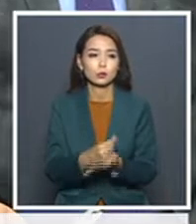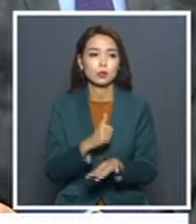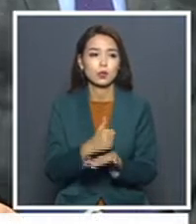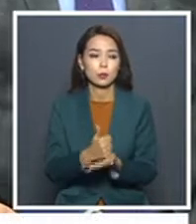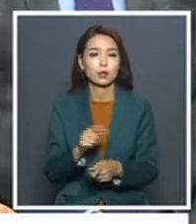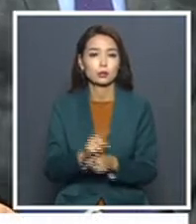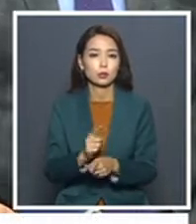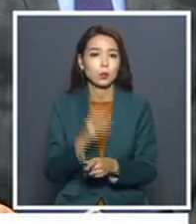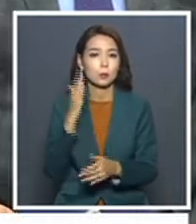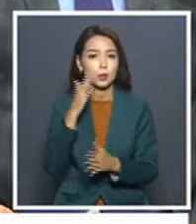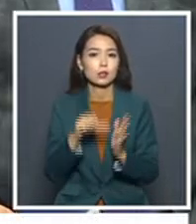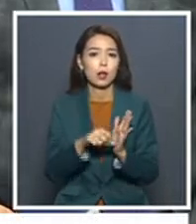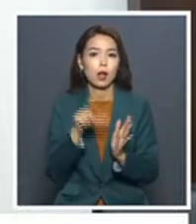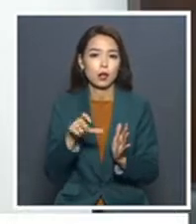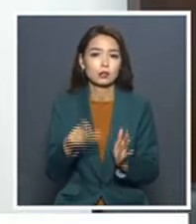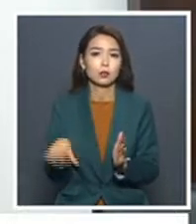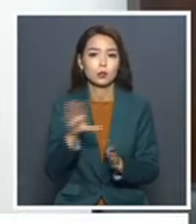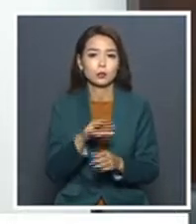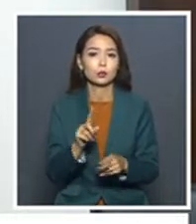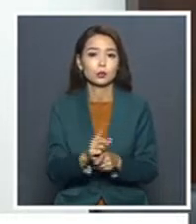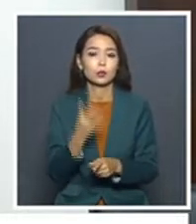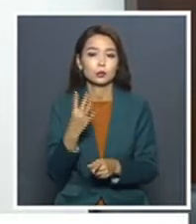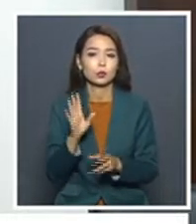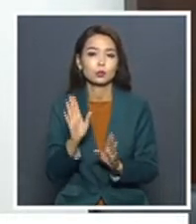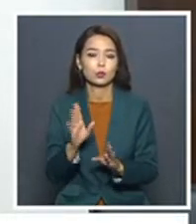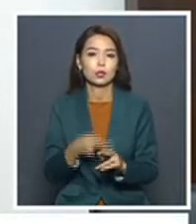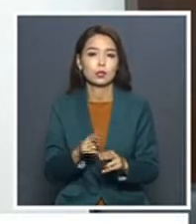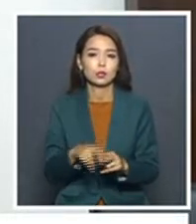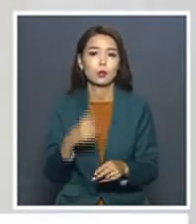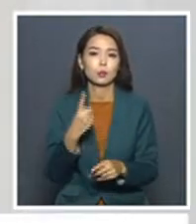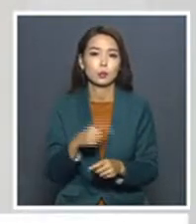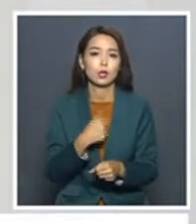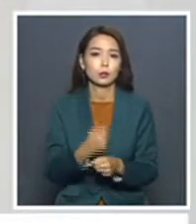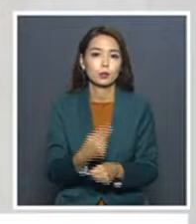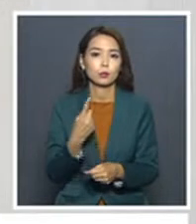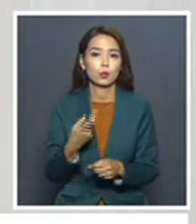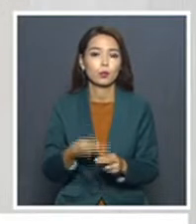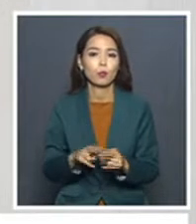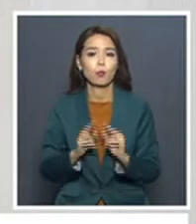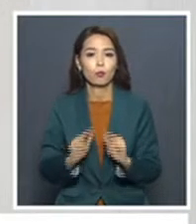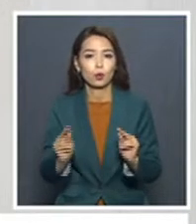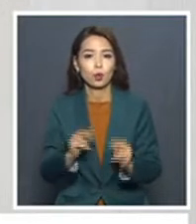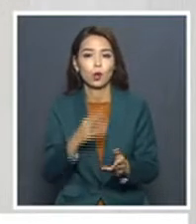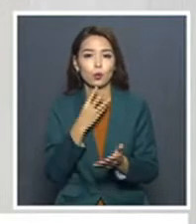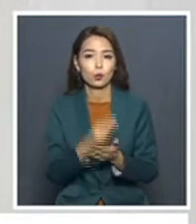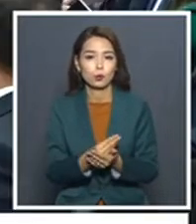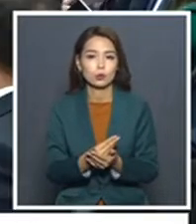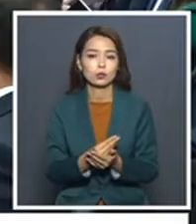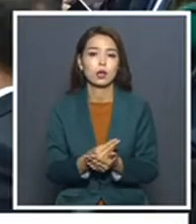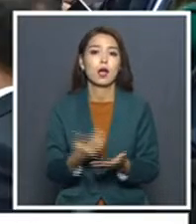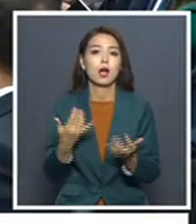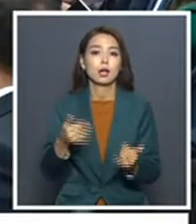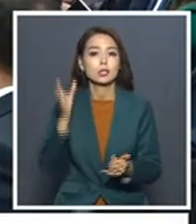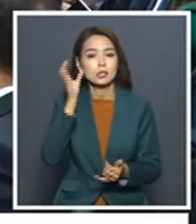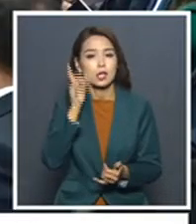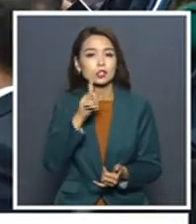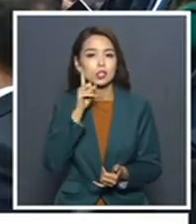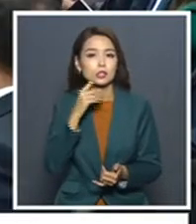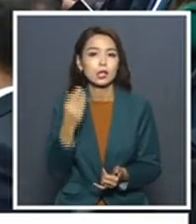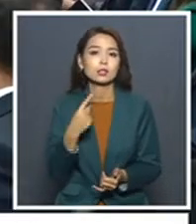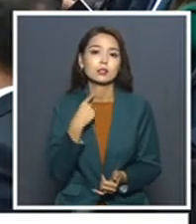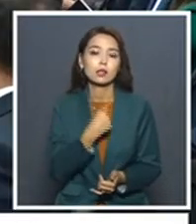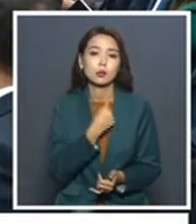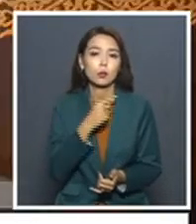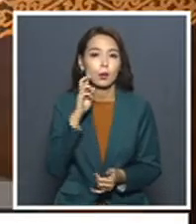6 азаматтың 4-і мемлекеттік қызметкер болса, бірі кәсіпкер, енді бірі мұғалім. Дарынды жастар